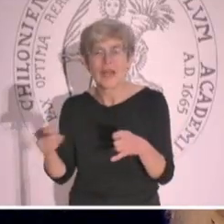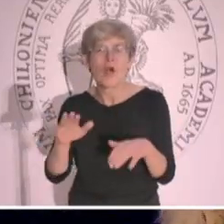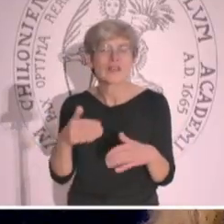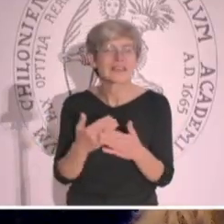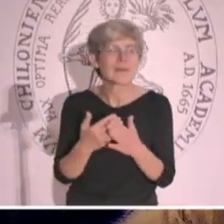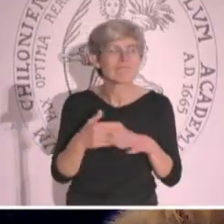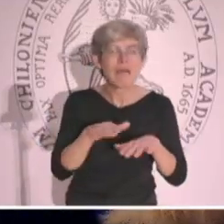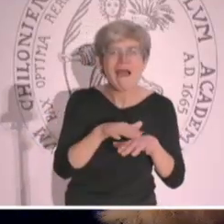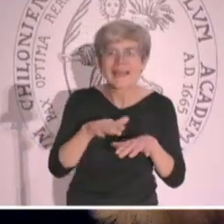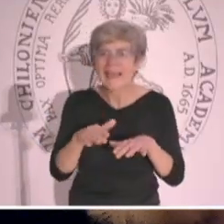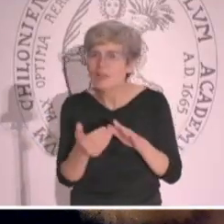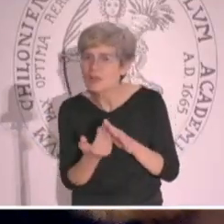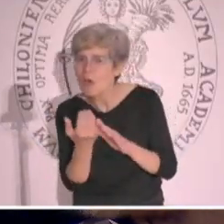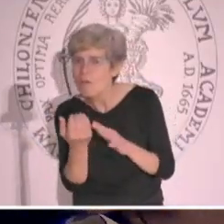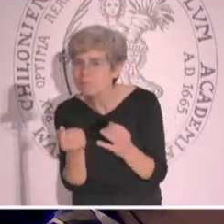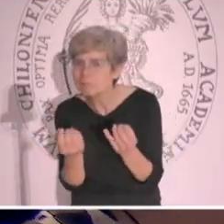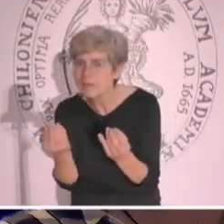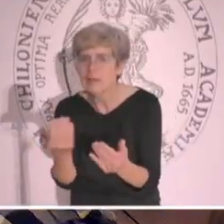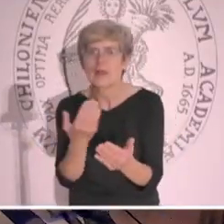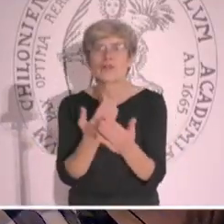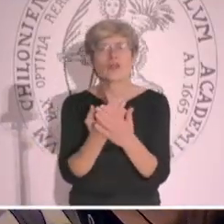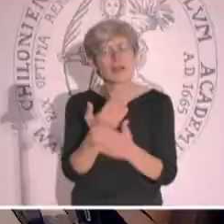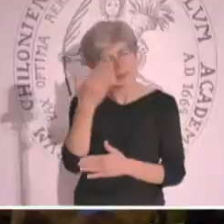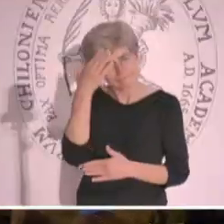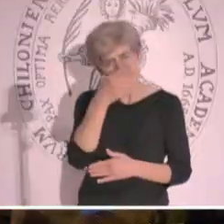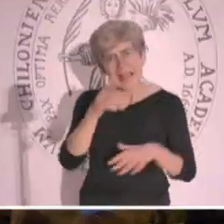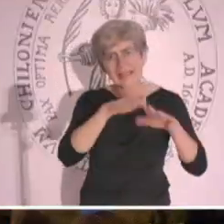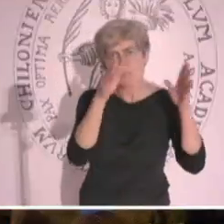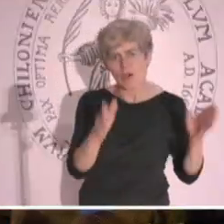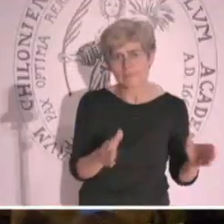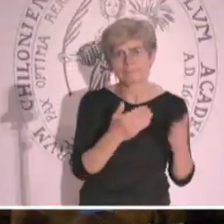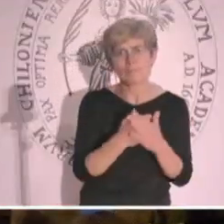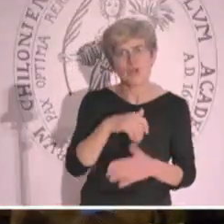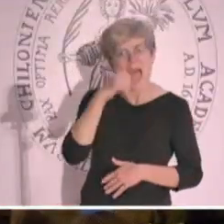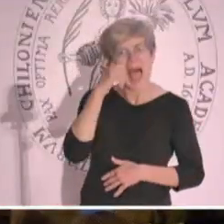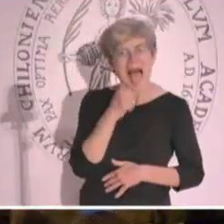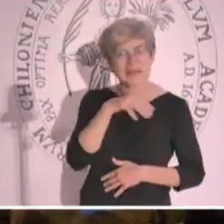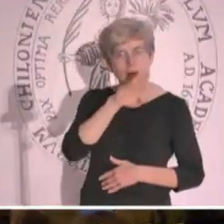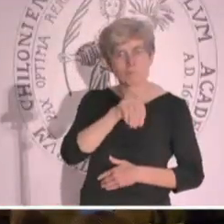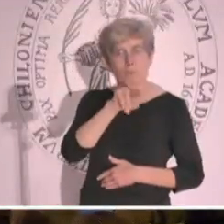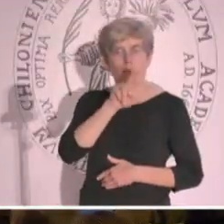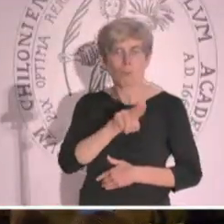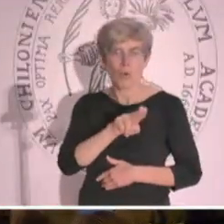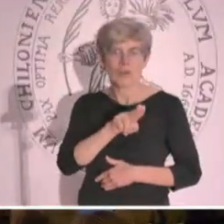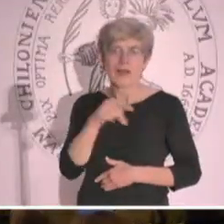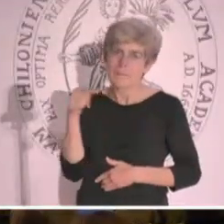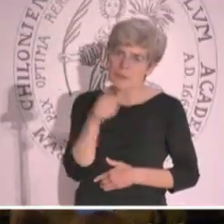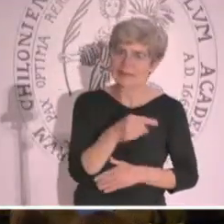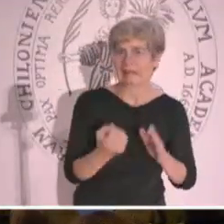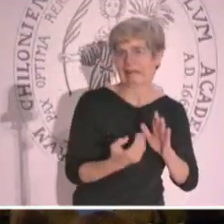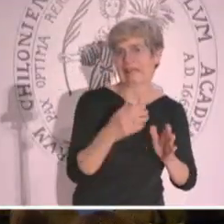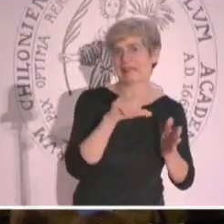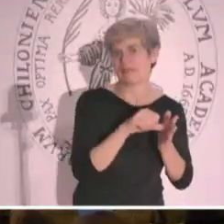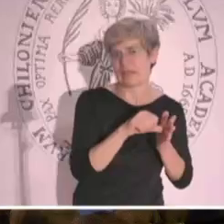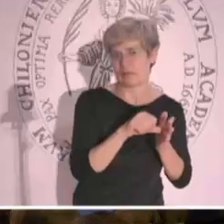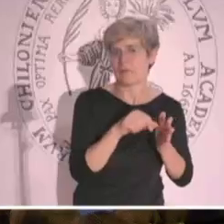entsteht. Die alte Mu ist ein Kreativzentrum mitten im Herzen der Stadt, was Land und Stadt nach Kräften fördern, in